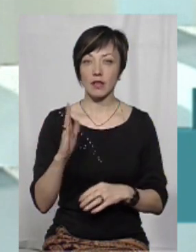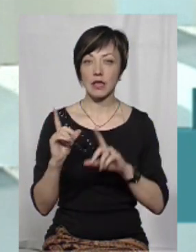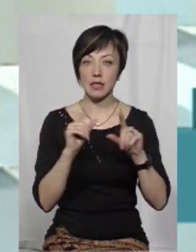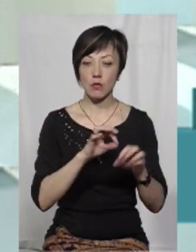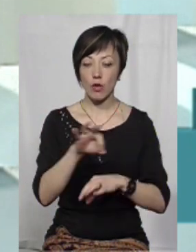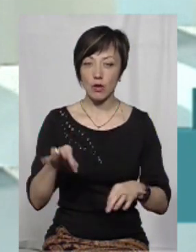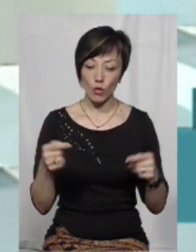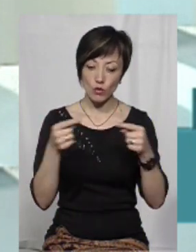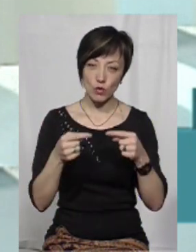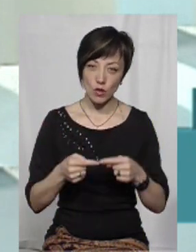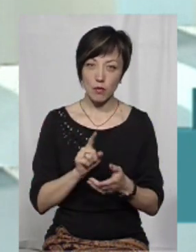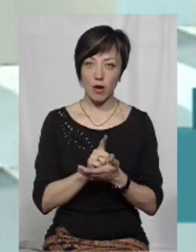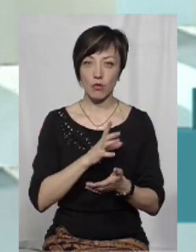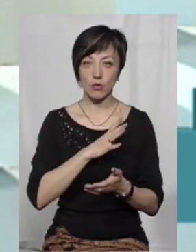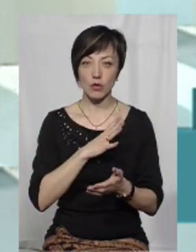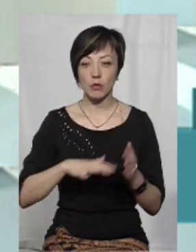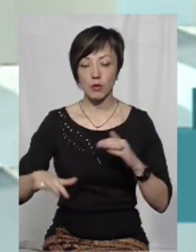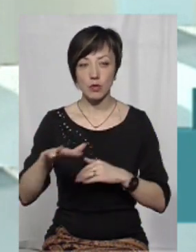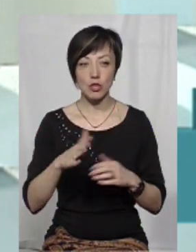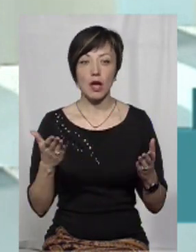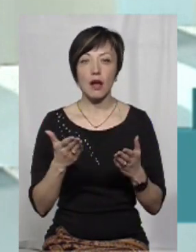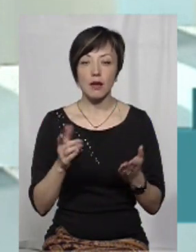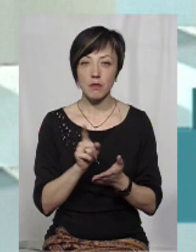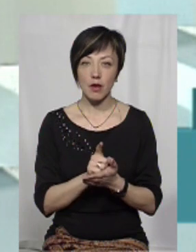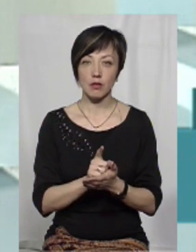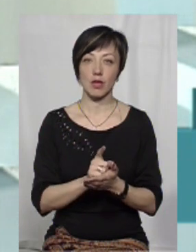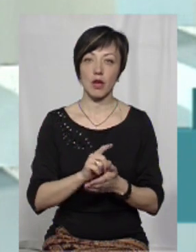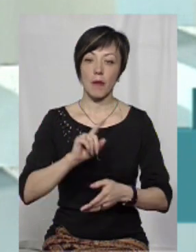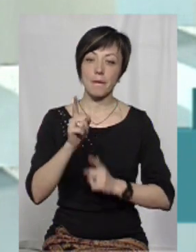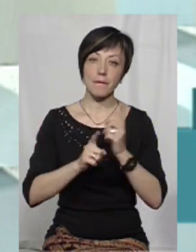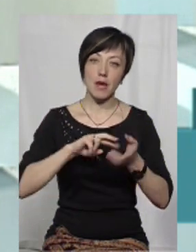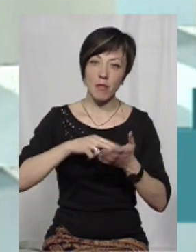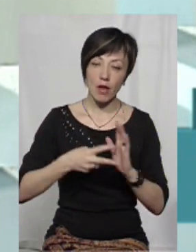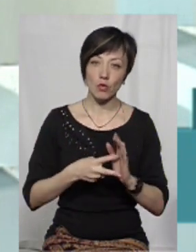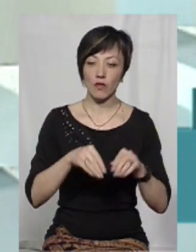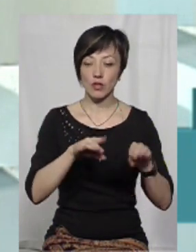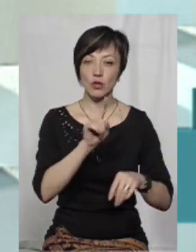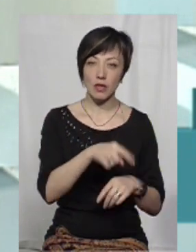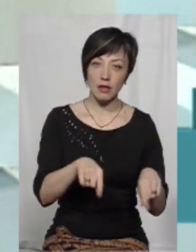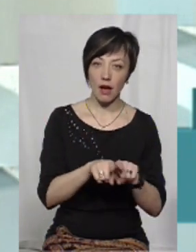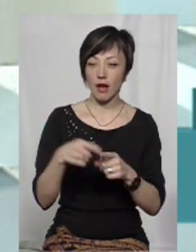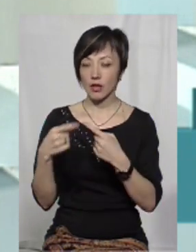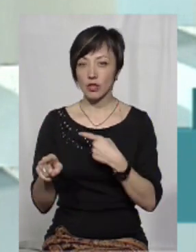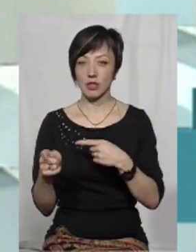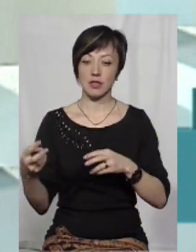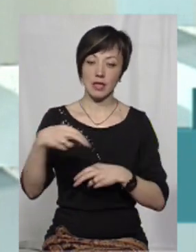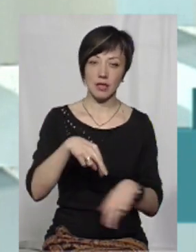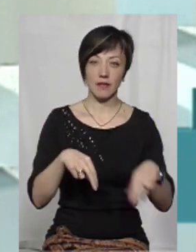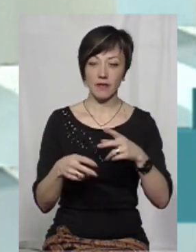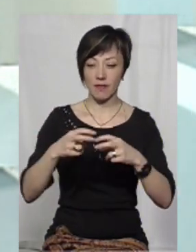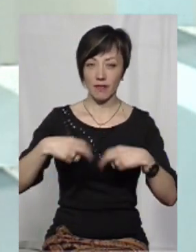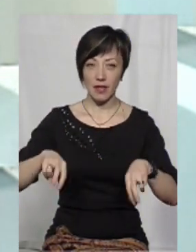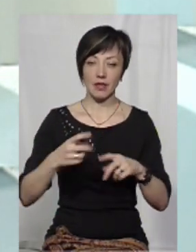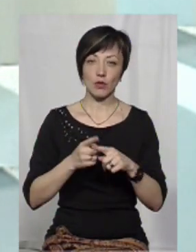до проєктантів, узгоджували, які мають бути приміщення, які переплановували, вирішували, отут так, а тут сяк, тут звідти зайти, тут